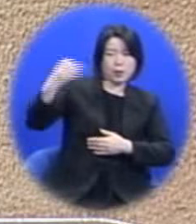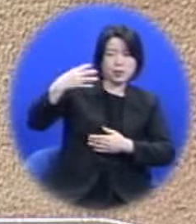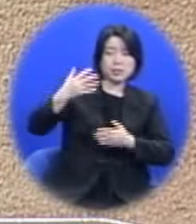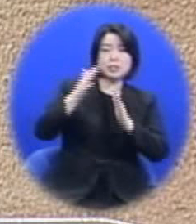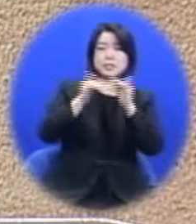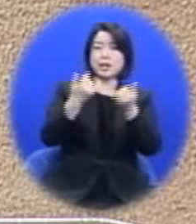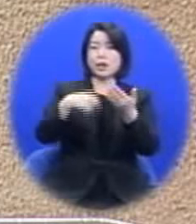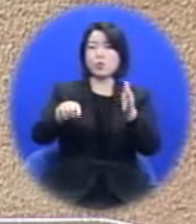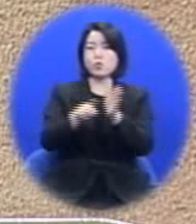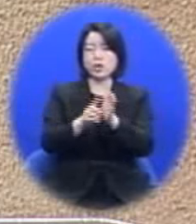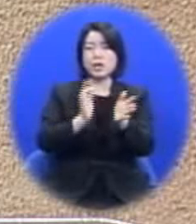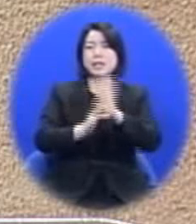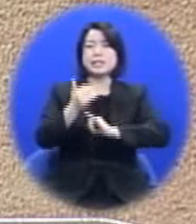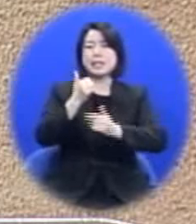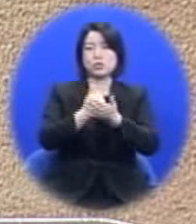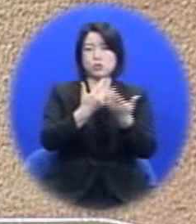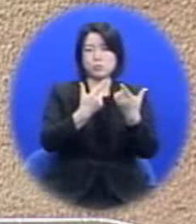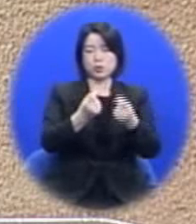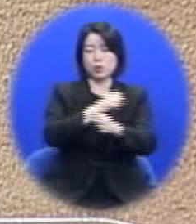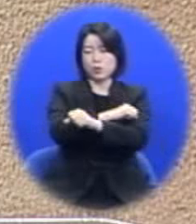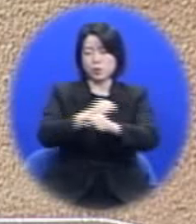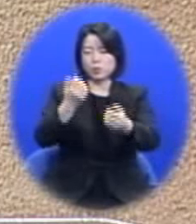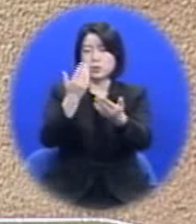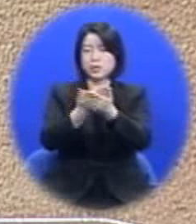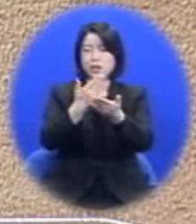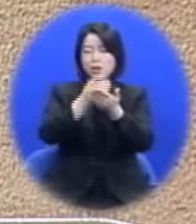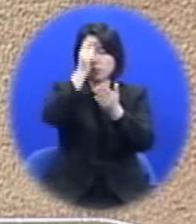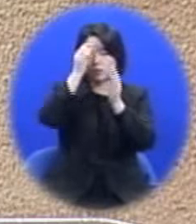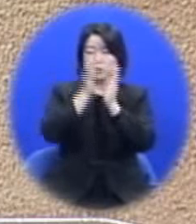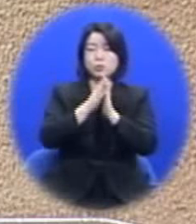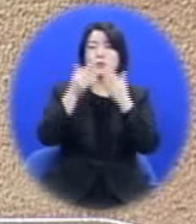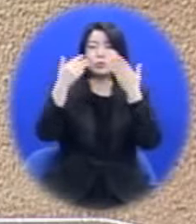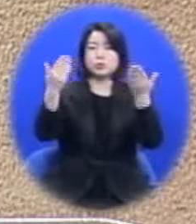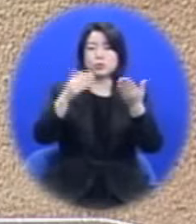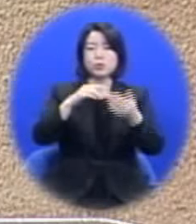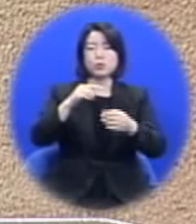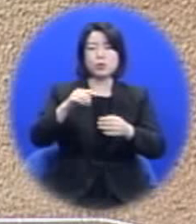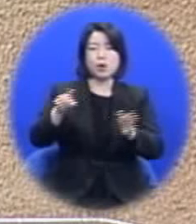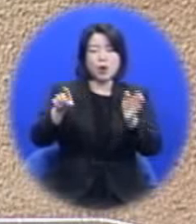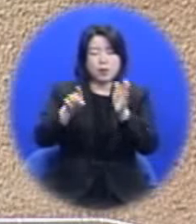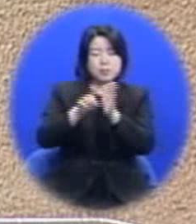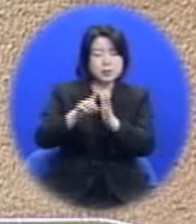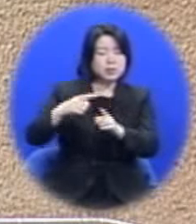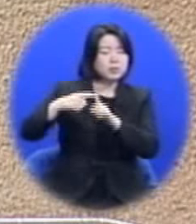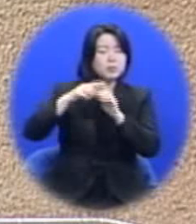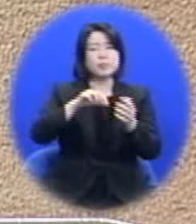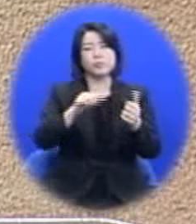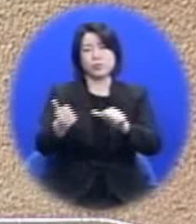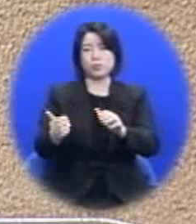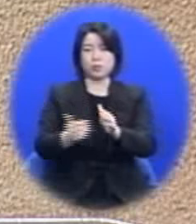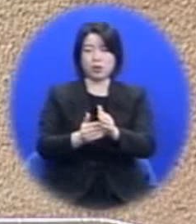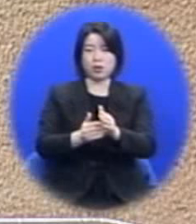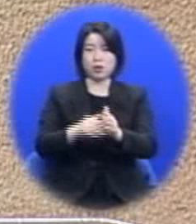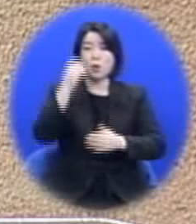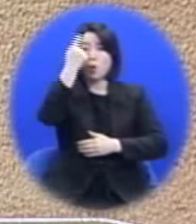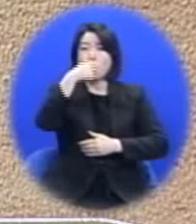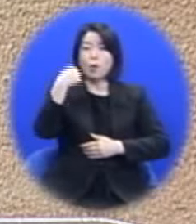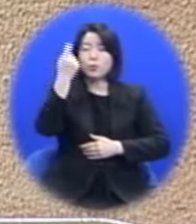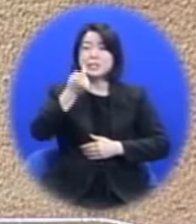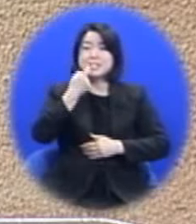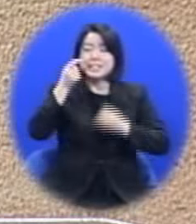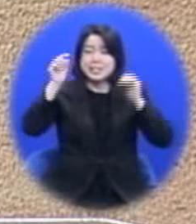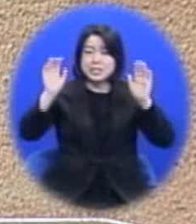예수님처럼 용서해 달라고 기도하시고 그리고 순교하셨어요. 얼굴은 천사